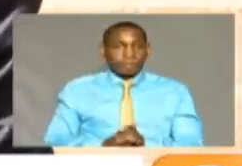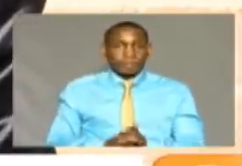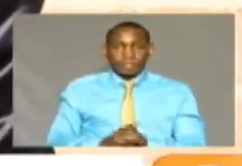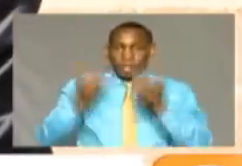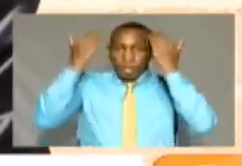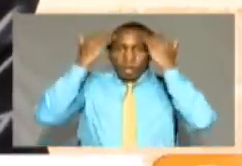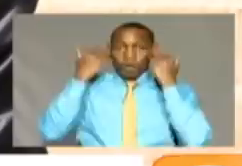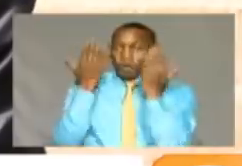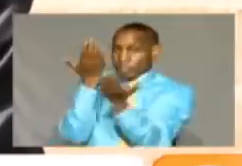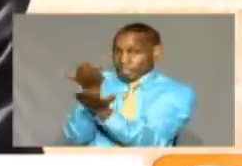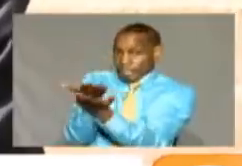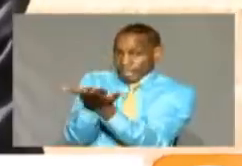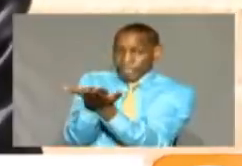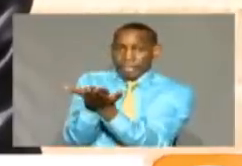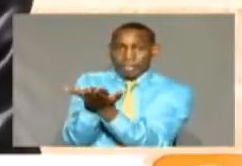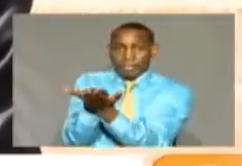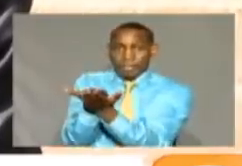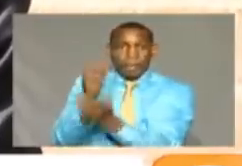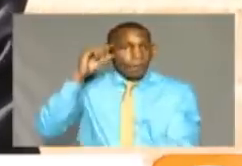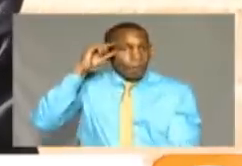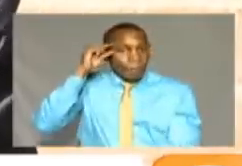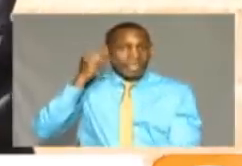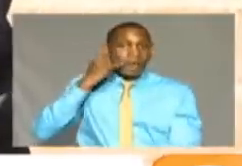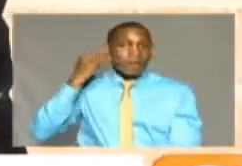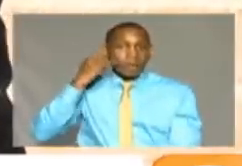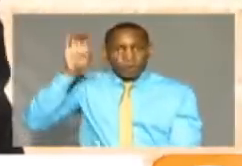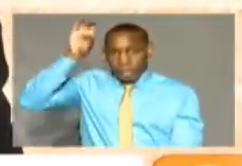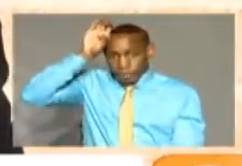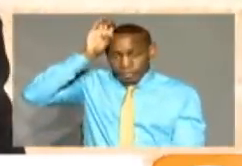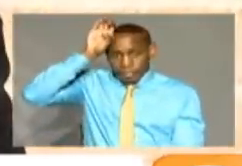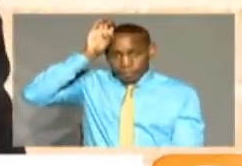Appeal makes circuits to Mombasa, Nakuru, Eldoret.